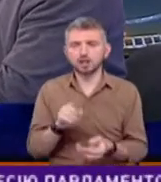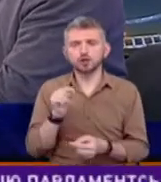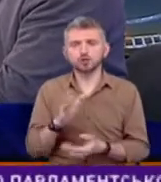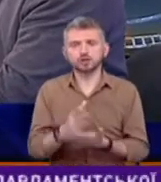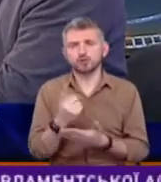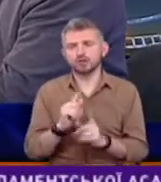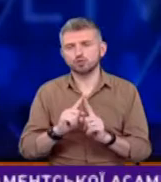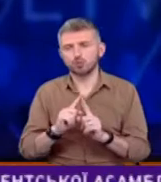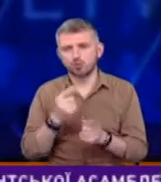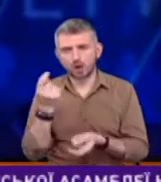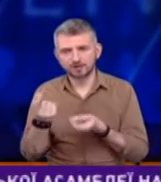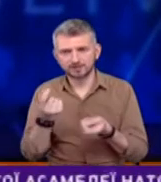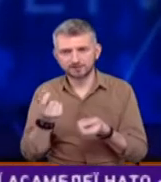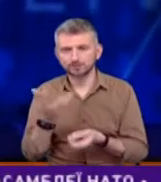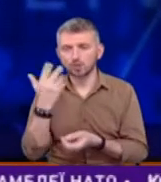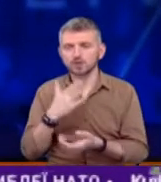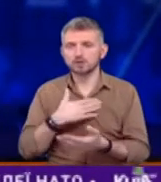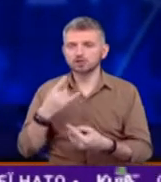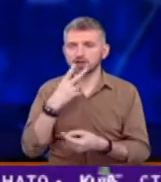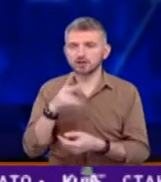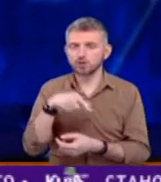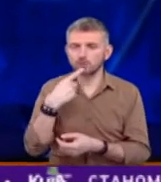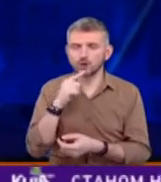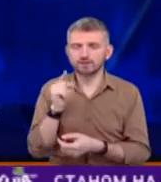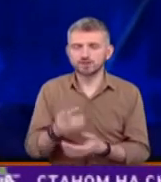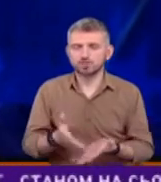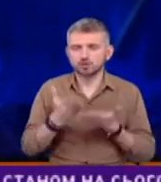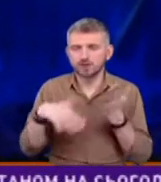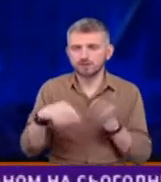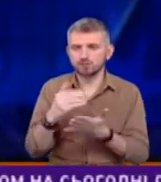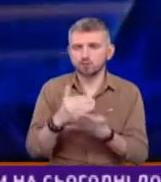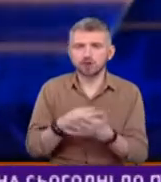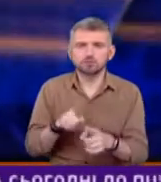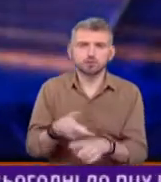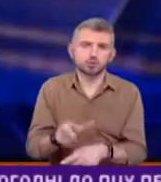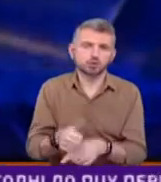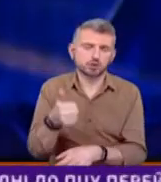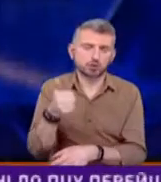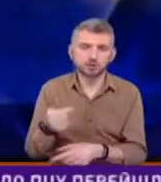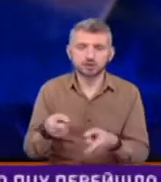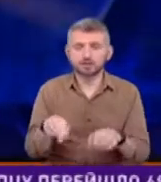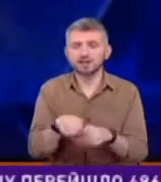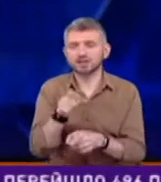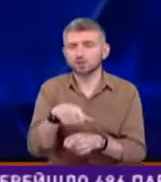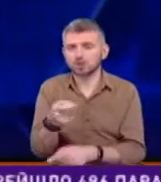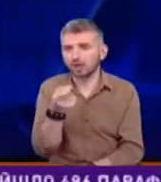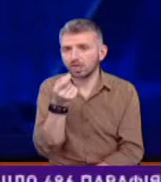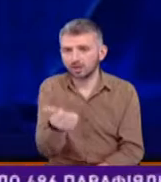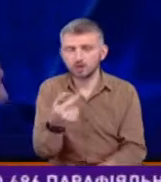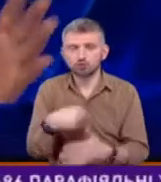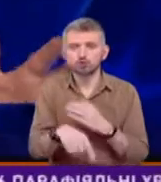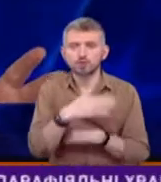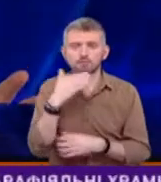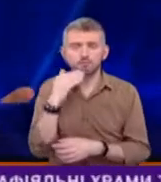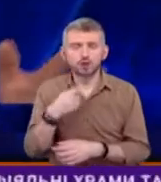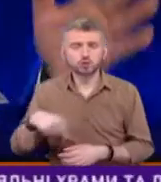один нюанс. Коли наш телеглядач говорить про те, що він прочитав всі програми, це дуже добре. Насправді таких людей небагато, оскільки